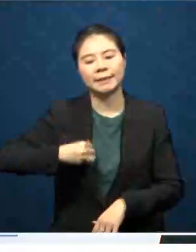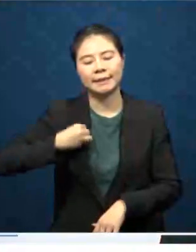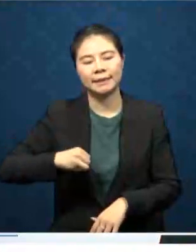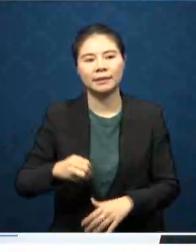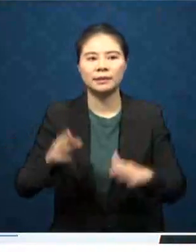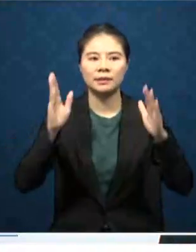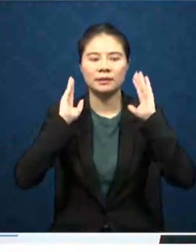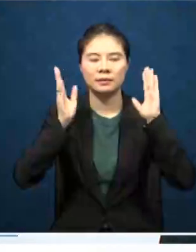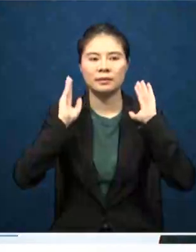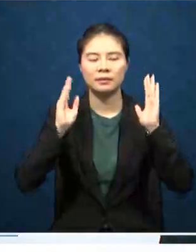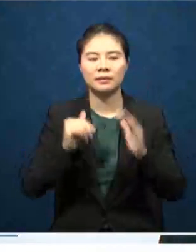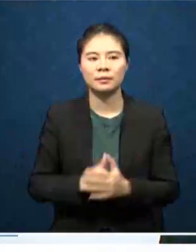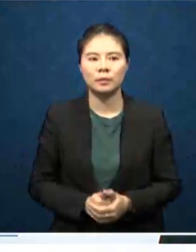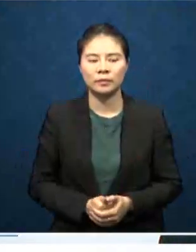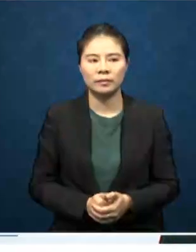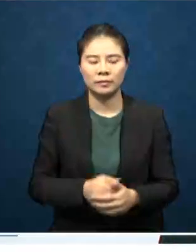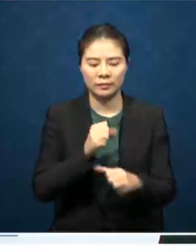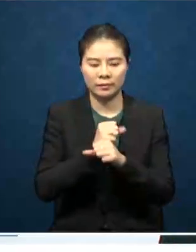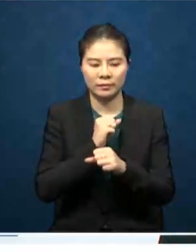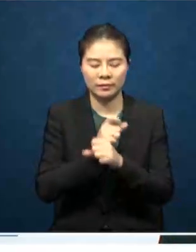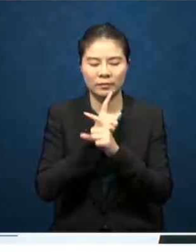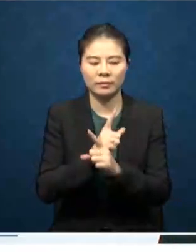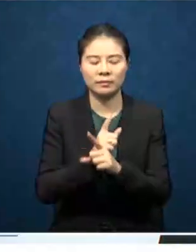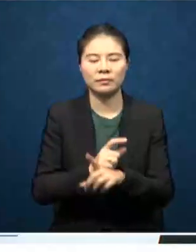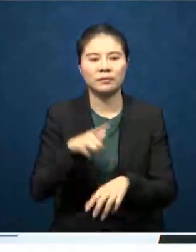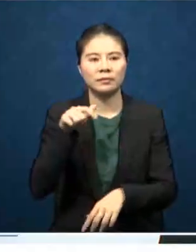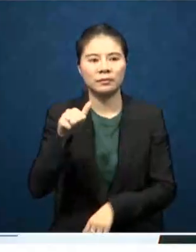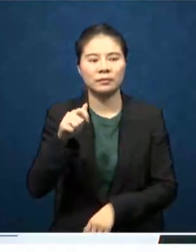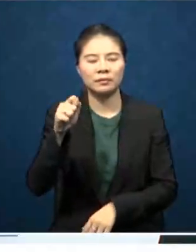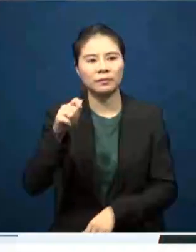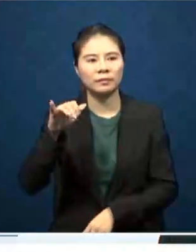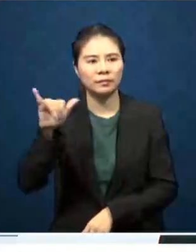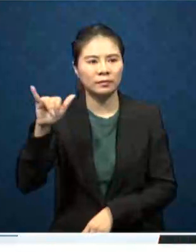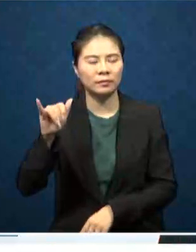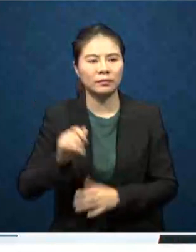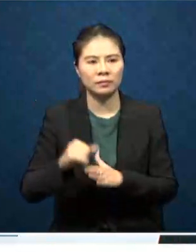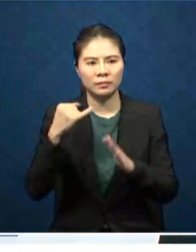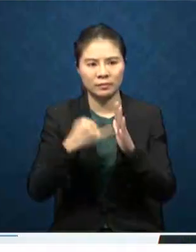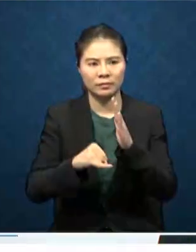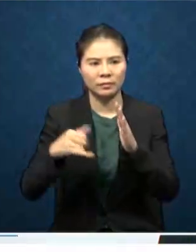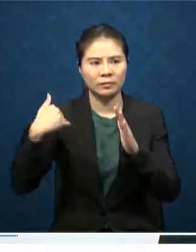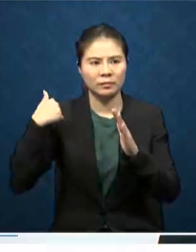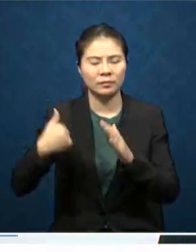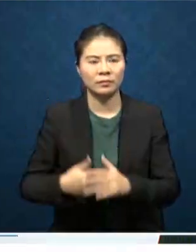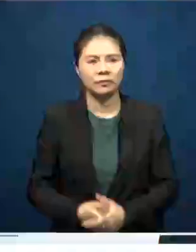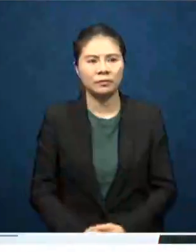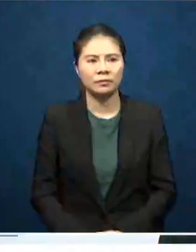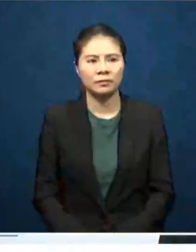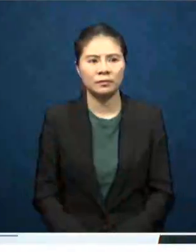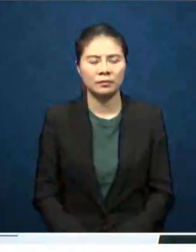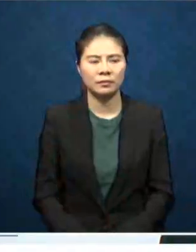ที่เรียกว่าไม่เป็นไปตามหลักพยด้วยท่านนั่งดูแล้วท่านจะเห็นโอ้ยกิน